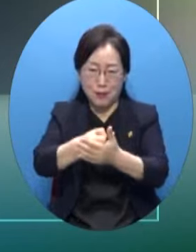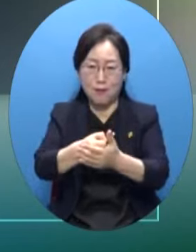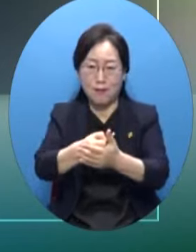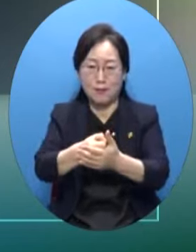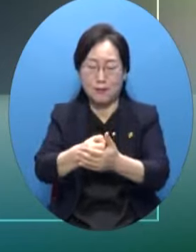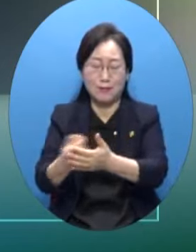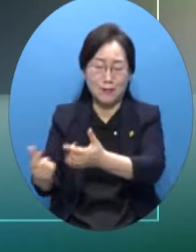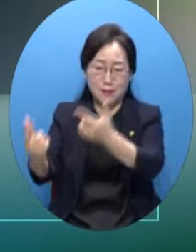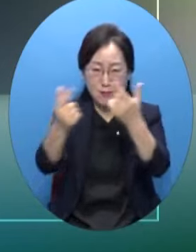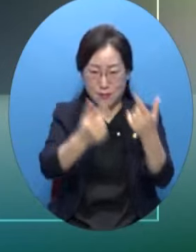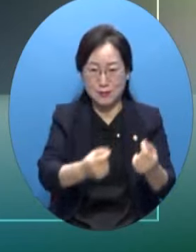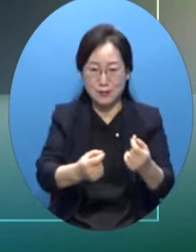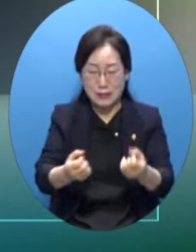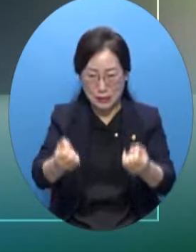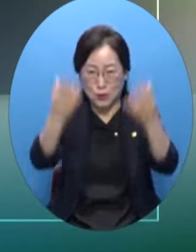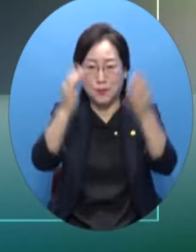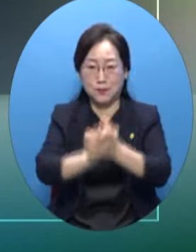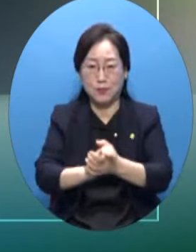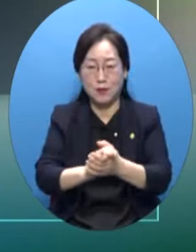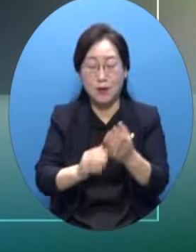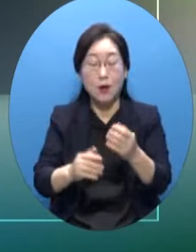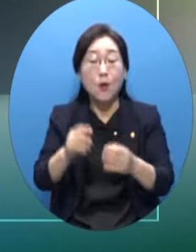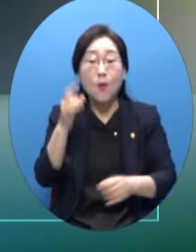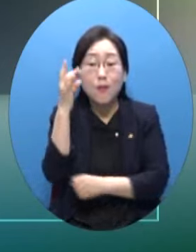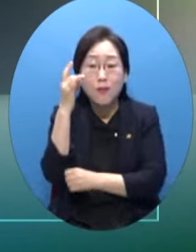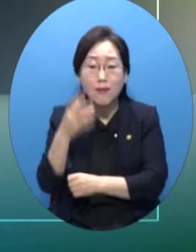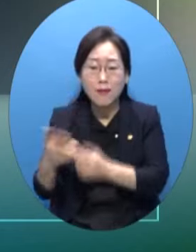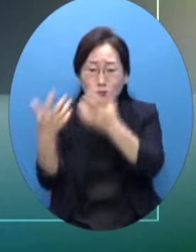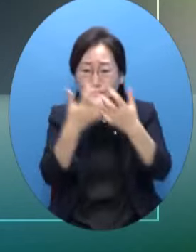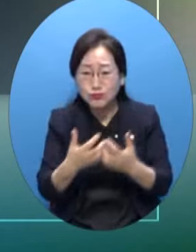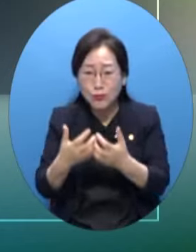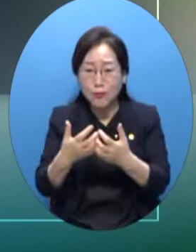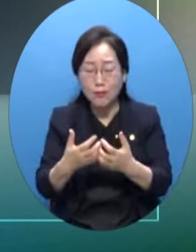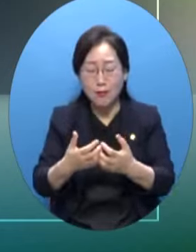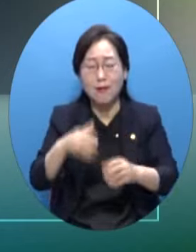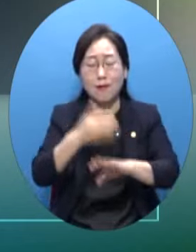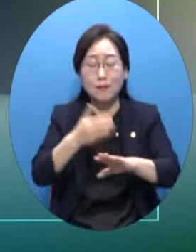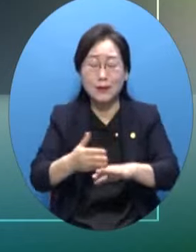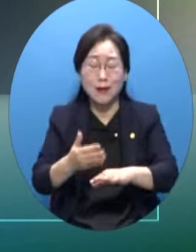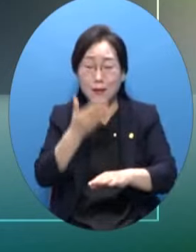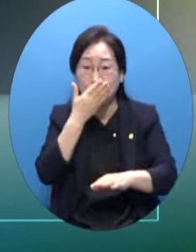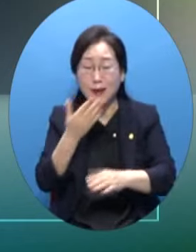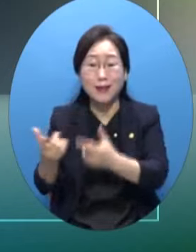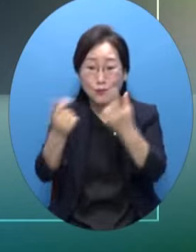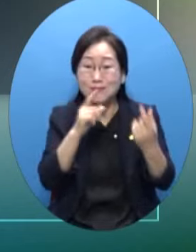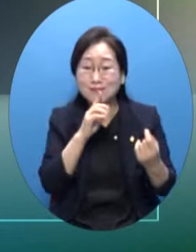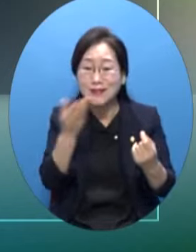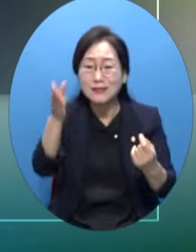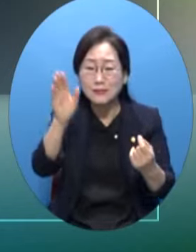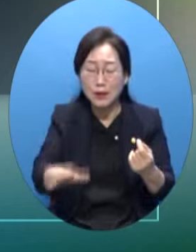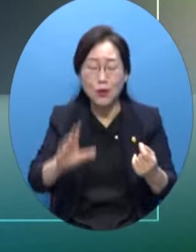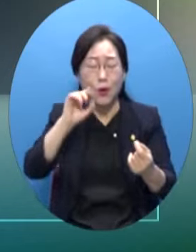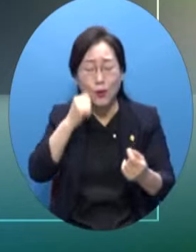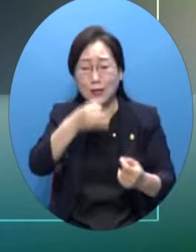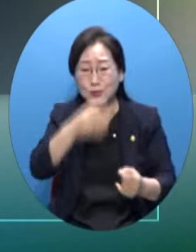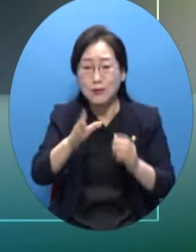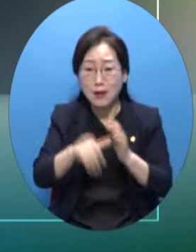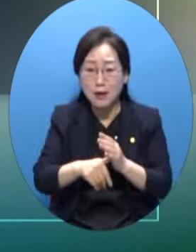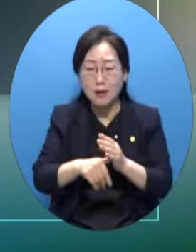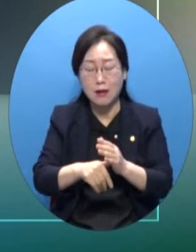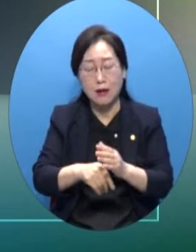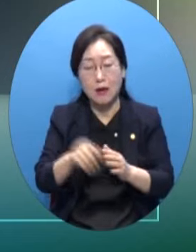풍요롭고 모든 거 다 잘 될 때 감사 누구나 할 수 있습니다. 가장 힘들고 어려울 때 남북전쟁으로 인해서 북군이 계속